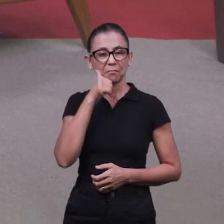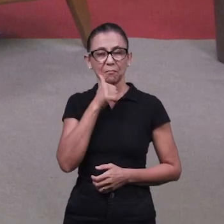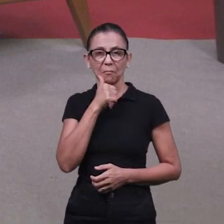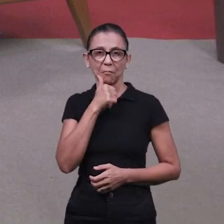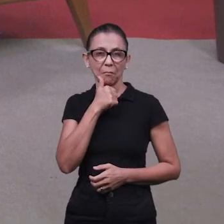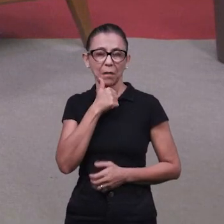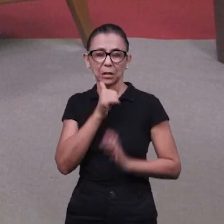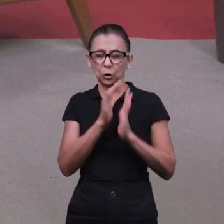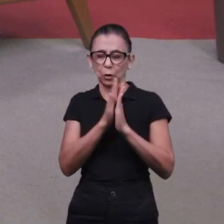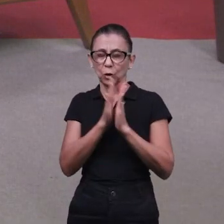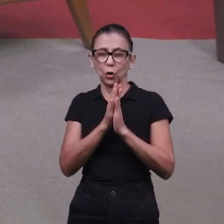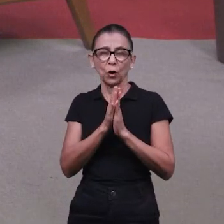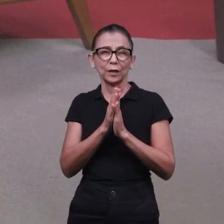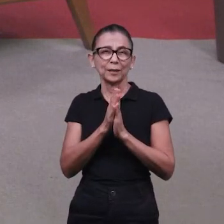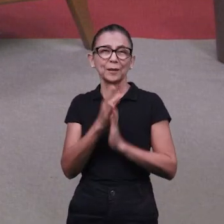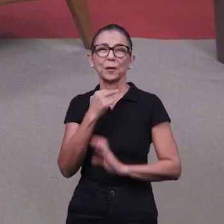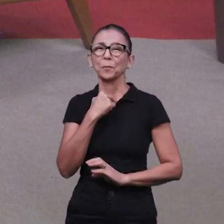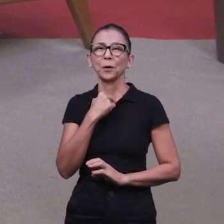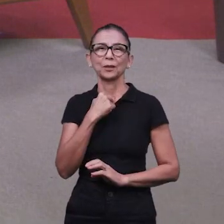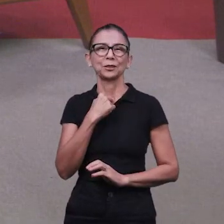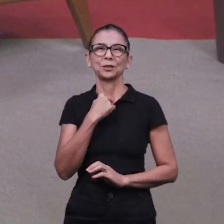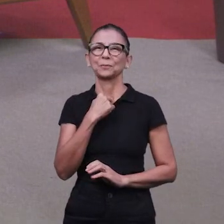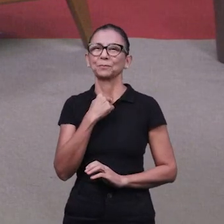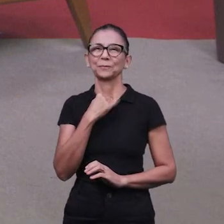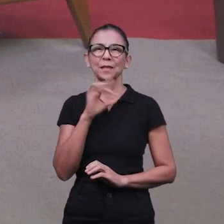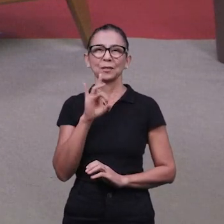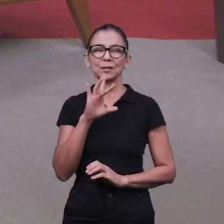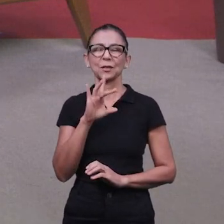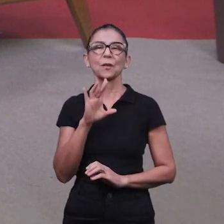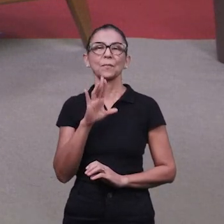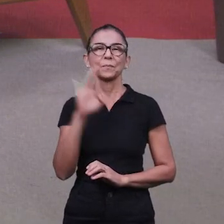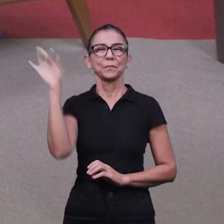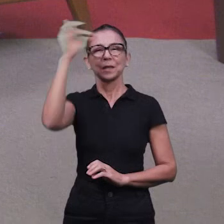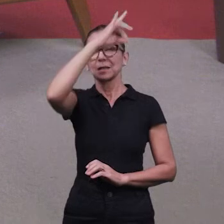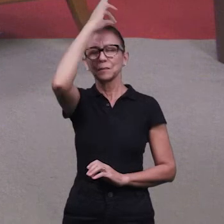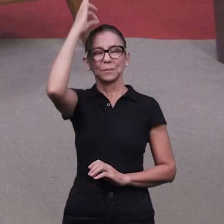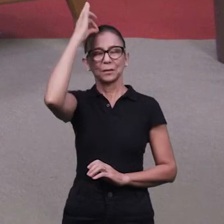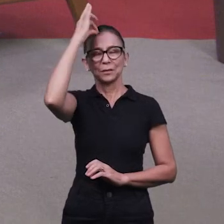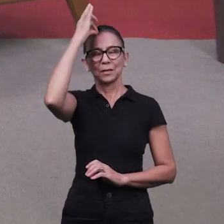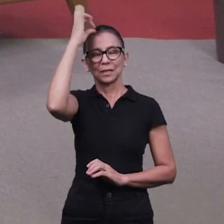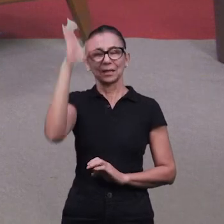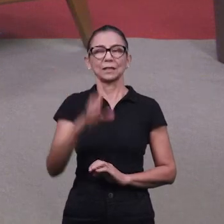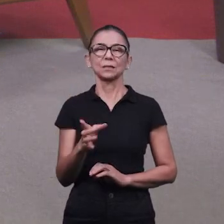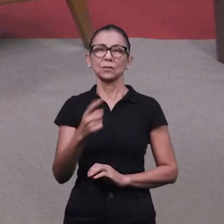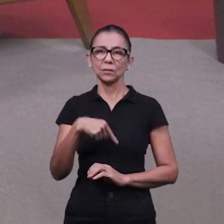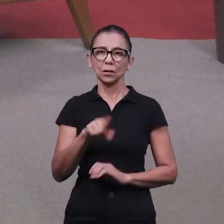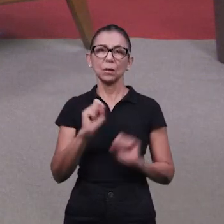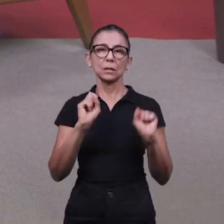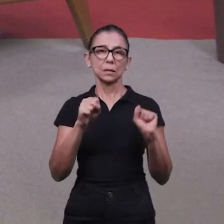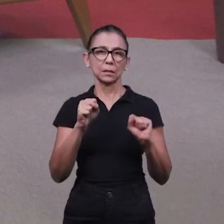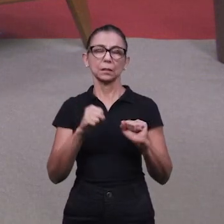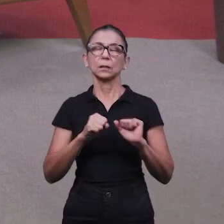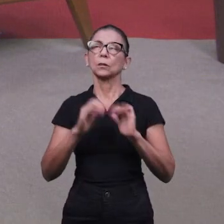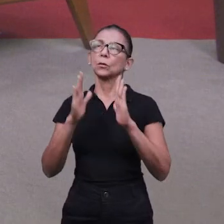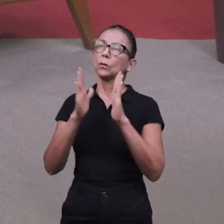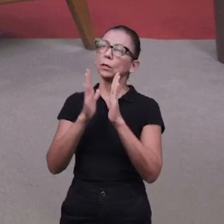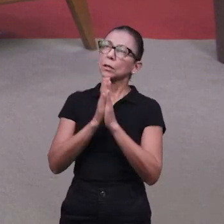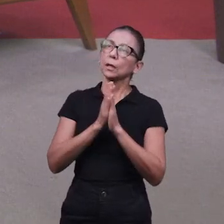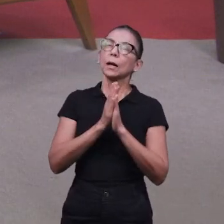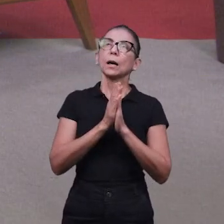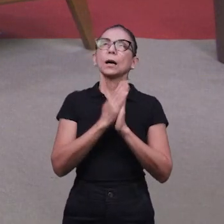la sœur qui prie beaucoup, non, seulement le Saint-Esprit. Nous pouvons prier,